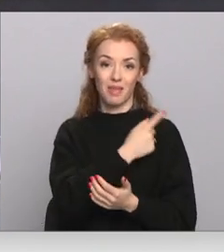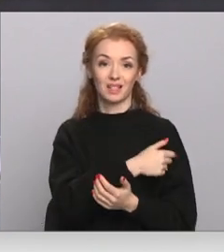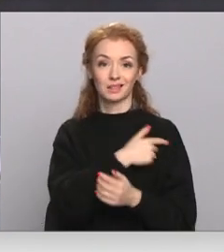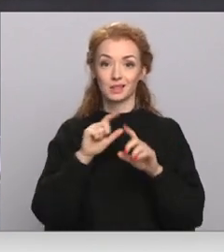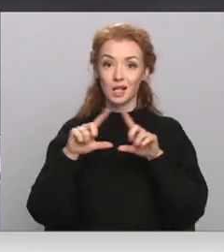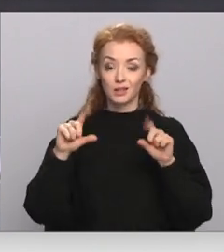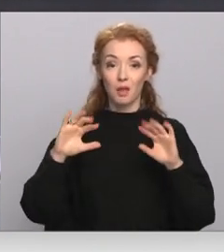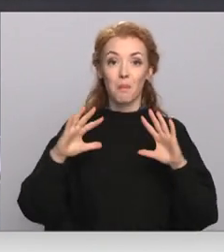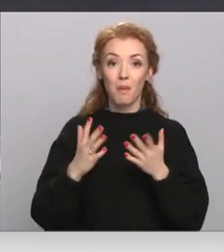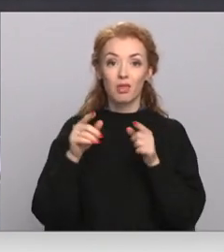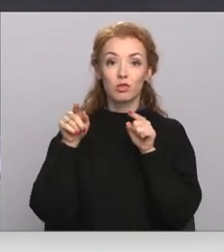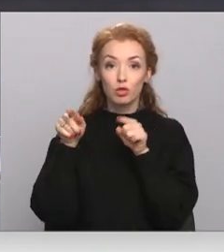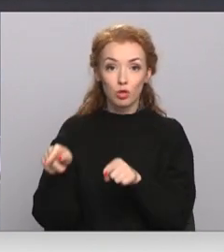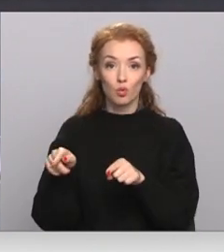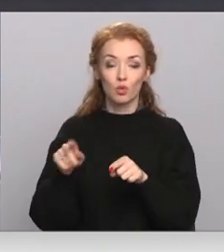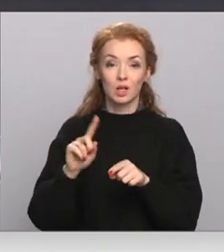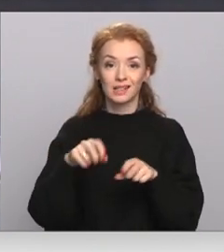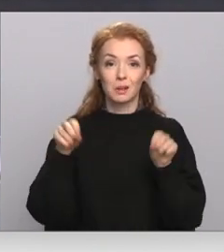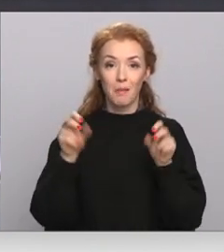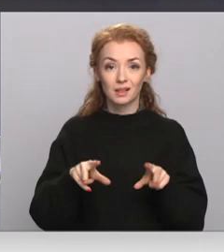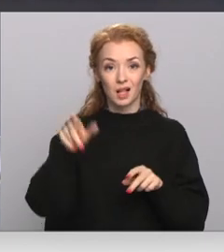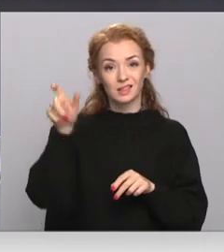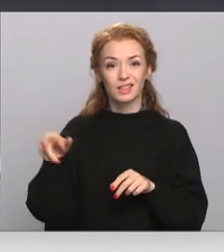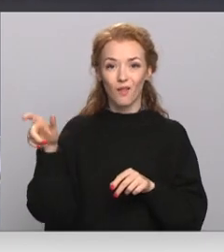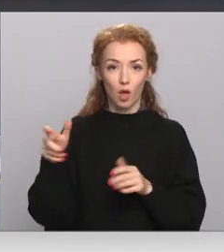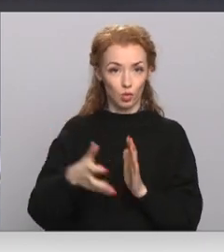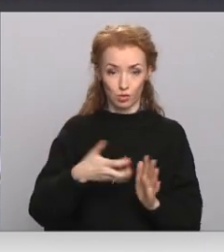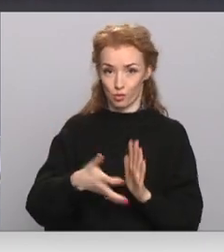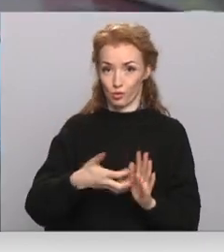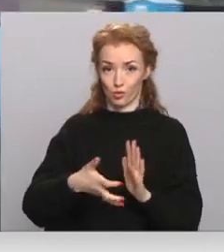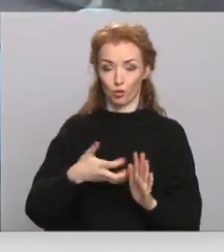tajā akūts ir specializētu cilvēku resursu trūkums.